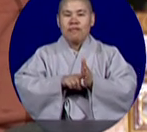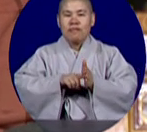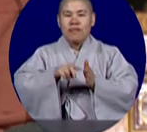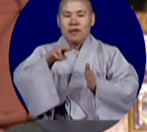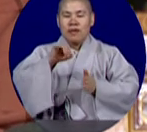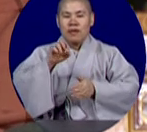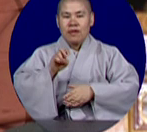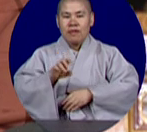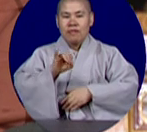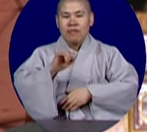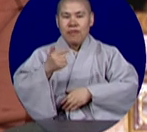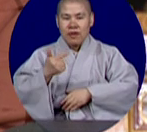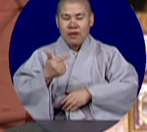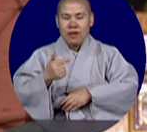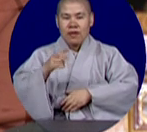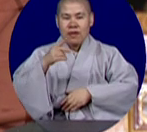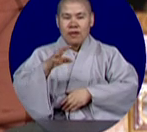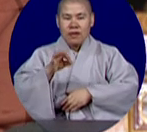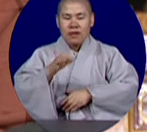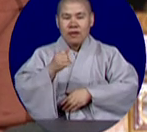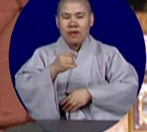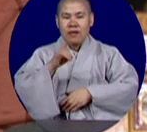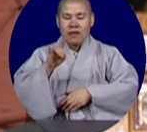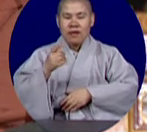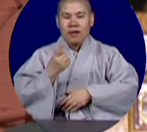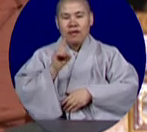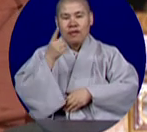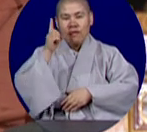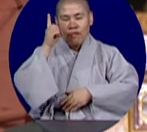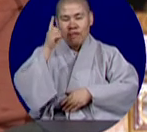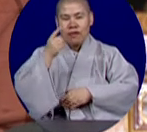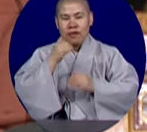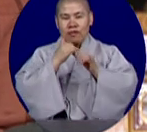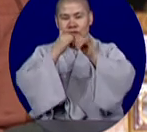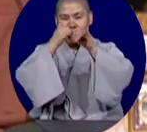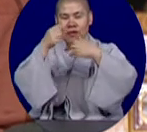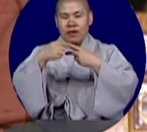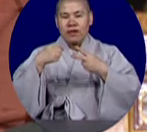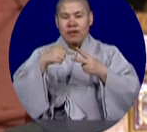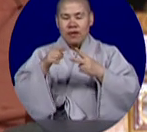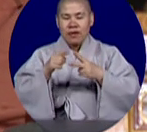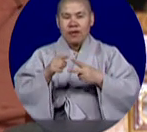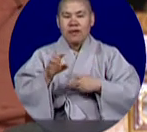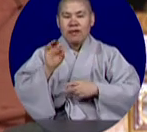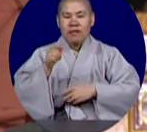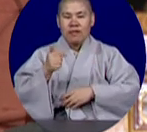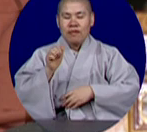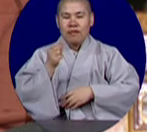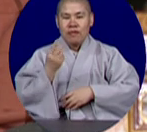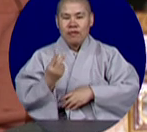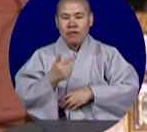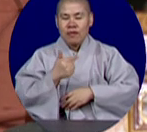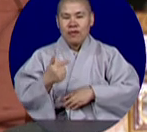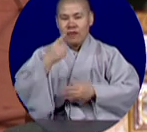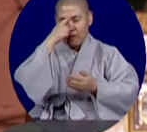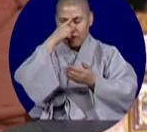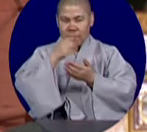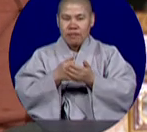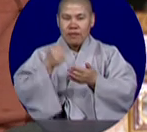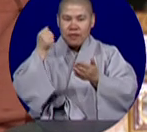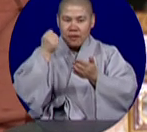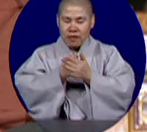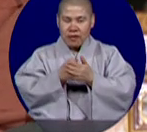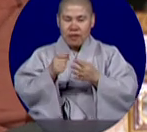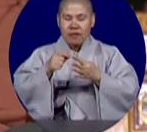것은 성해, 훌륭한 이해, 또 원효 성사는 결정. 이게 첫 번째